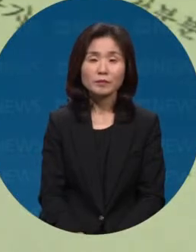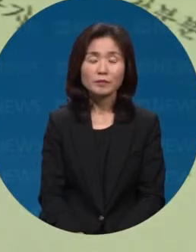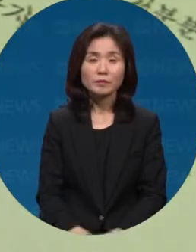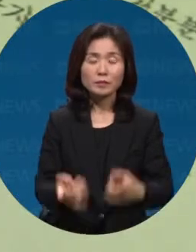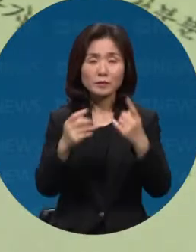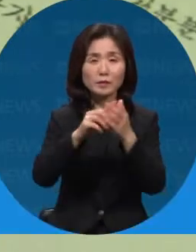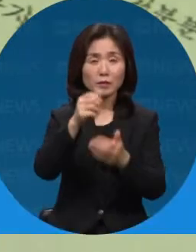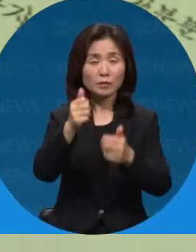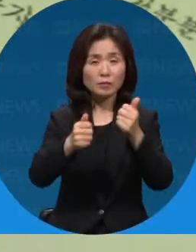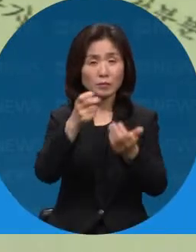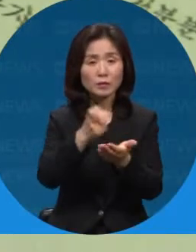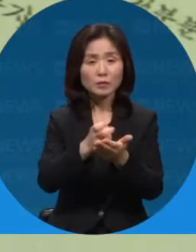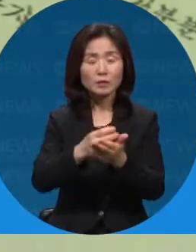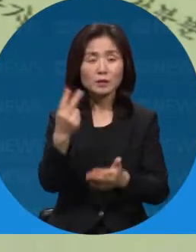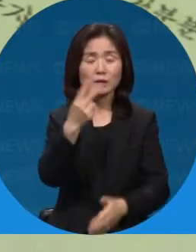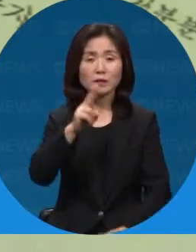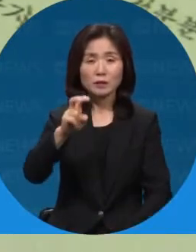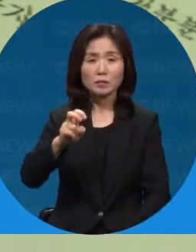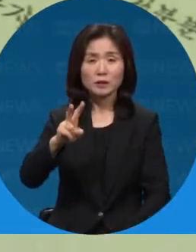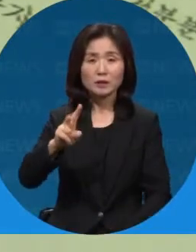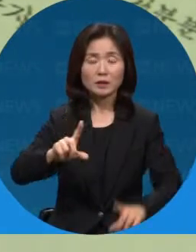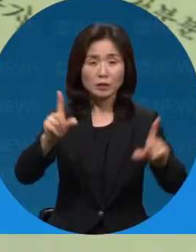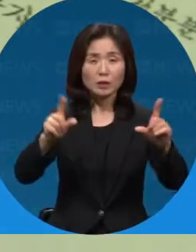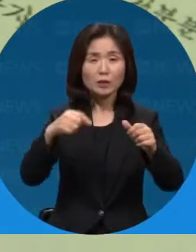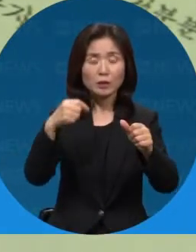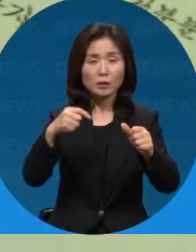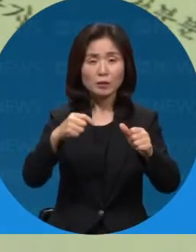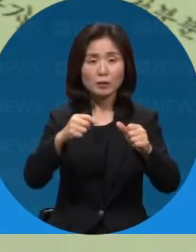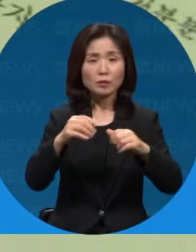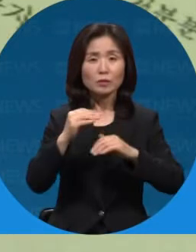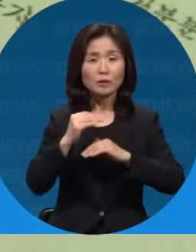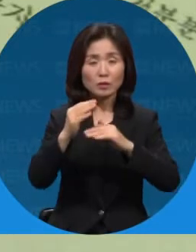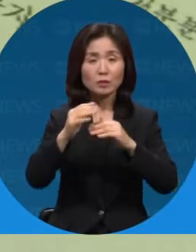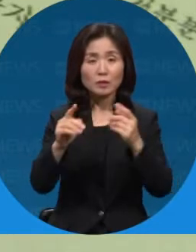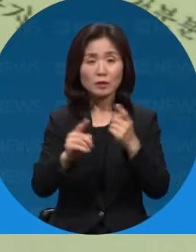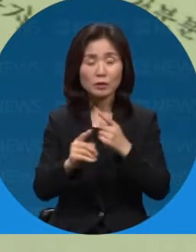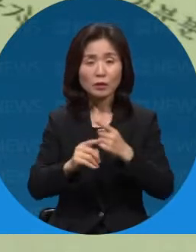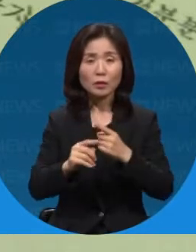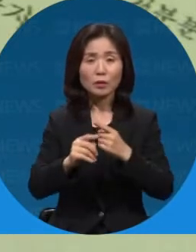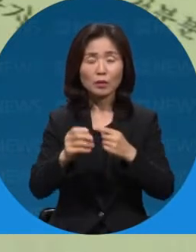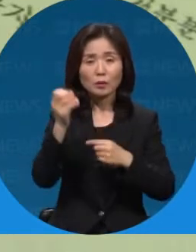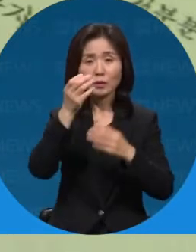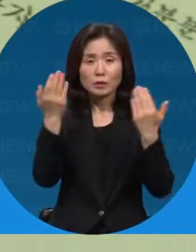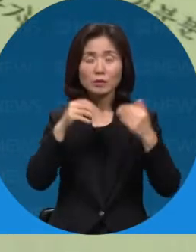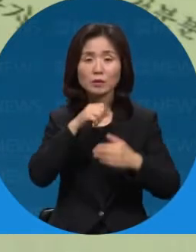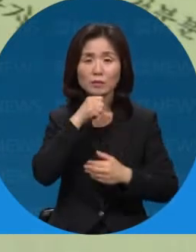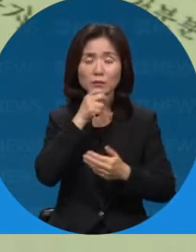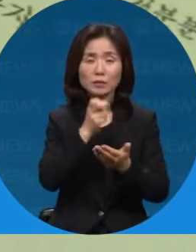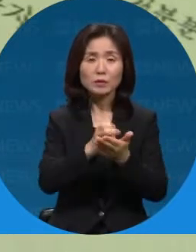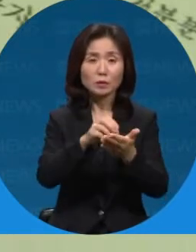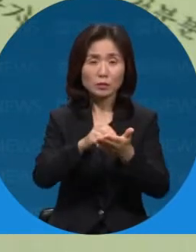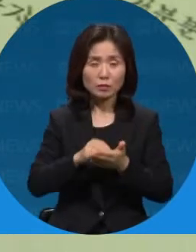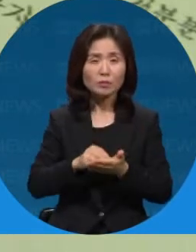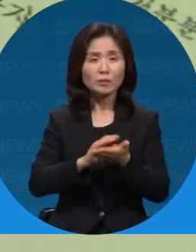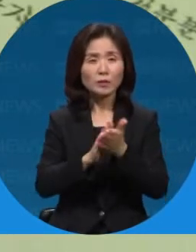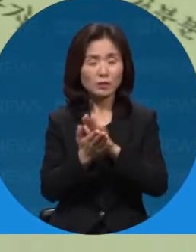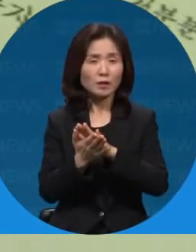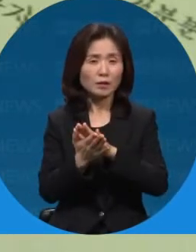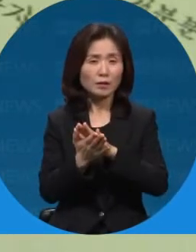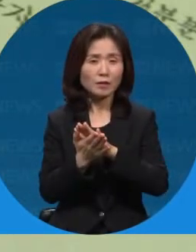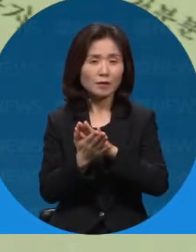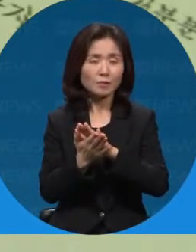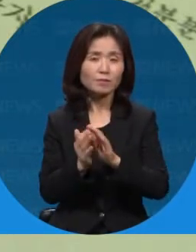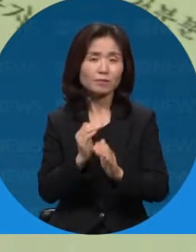대입제도 는 2022년 교육과정 개정 과 고교 학점 제 도입과 같은 큰 변화를 앞두고 있습니다